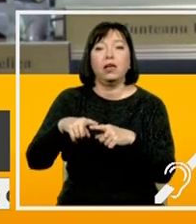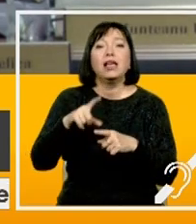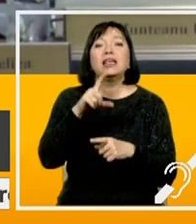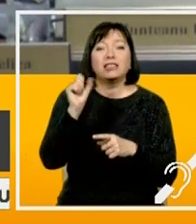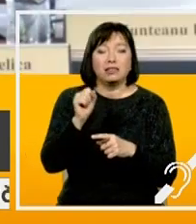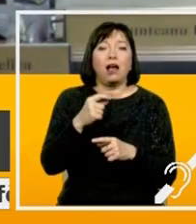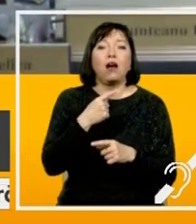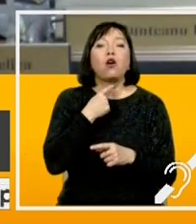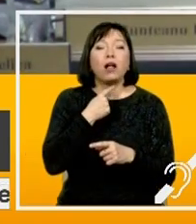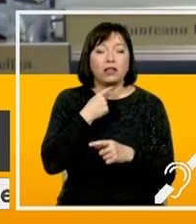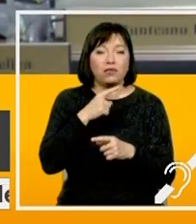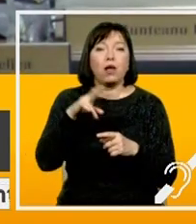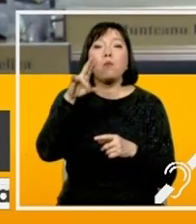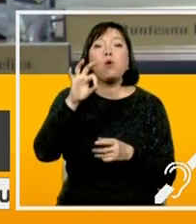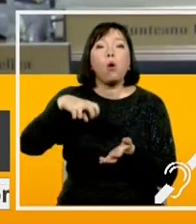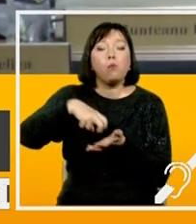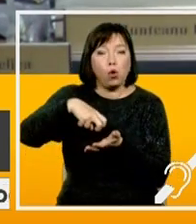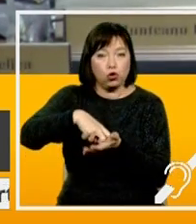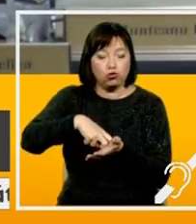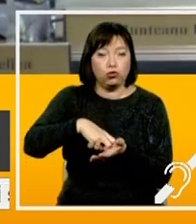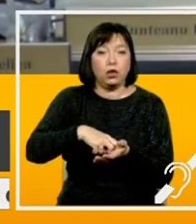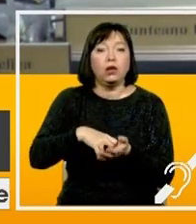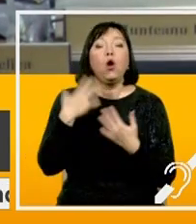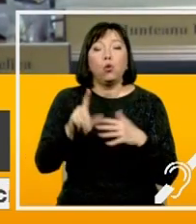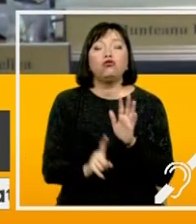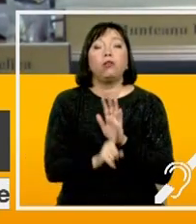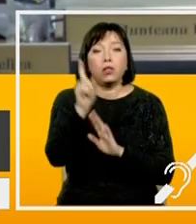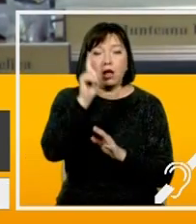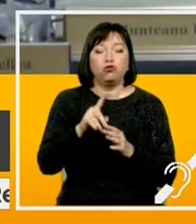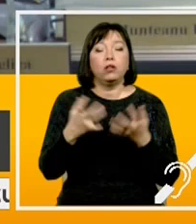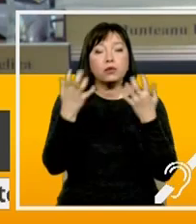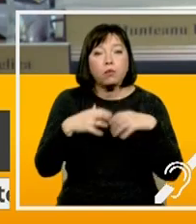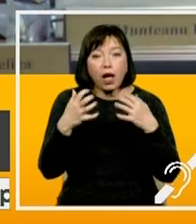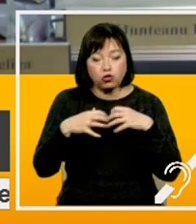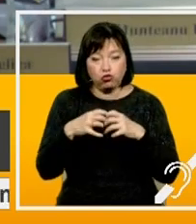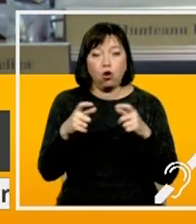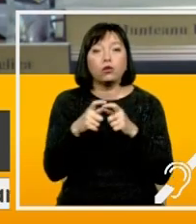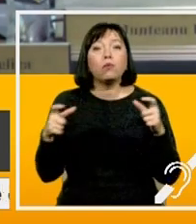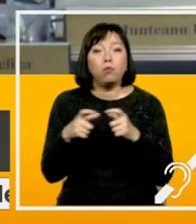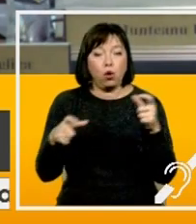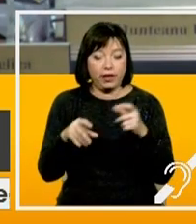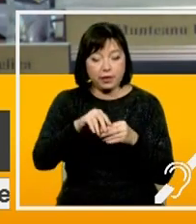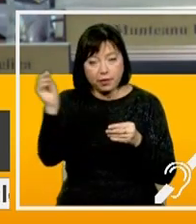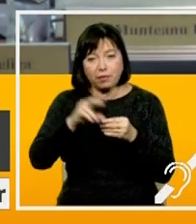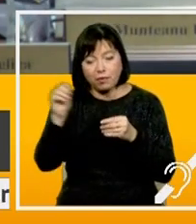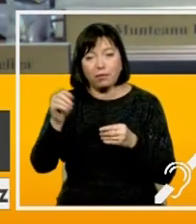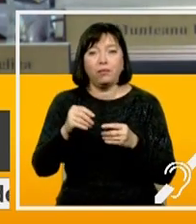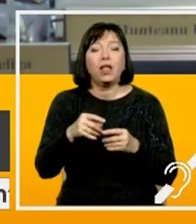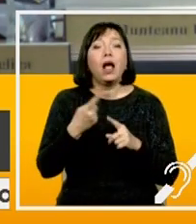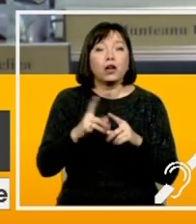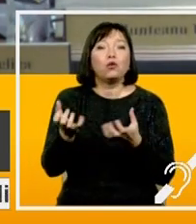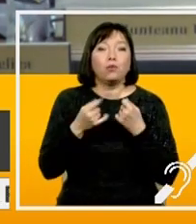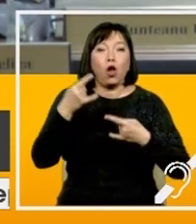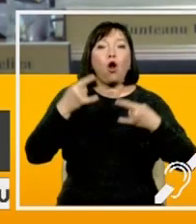pentru votul prin corespondență, a demarat procedura de numărare a buletinelor de vot, recepționate prin